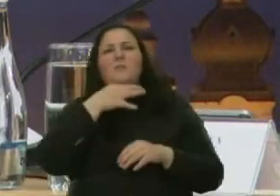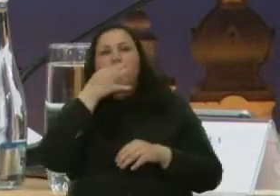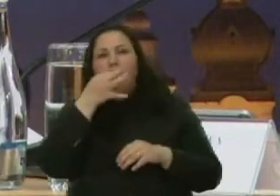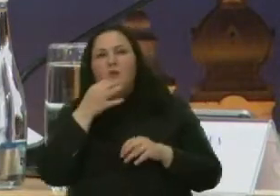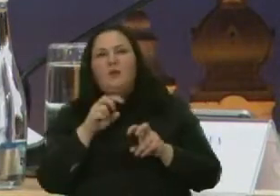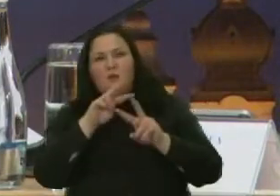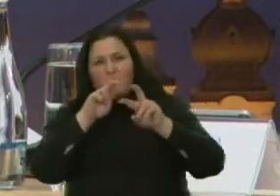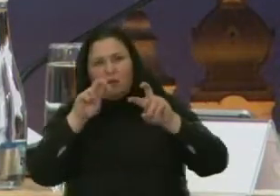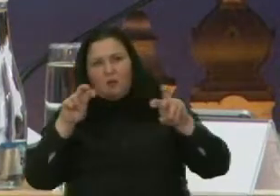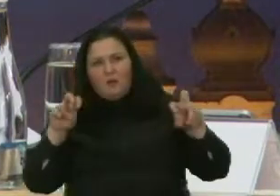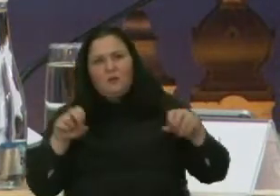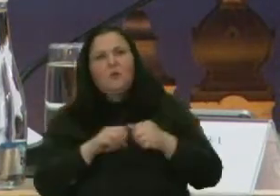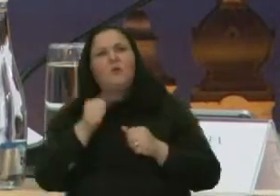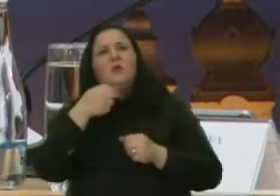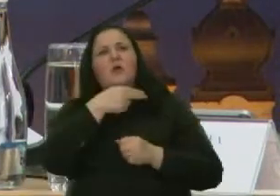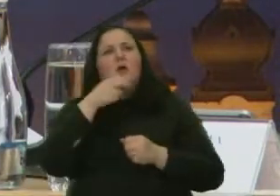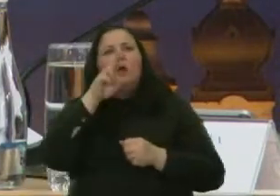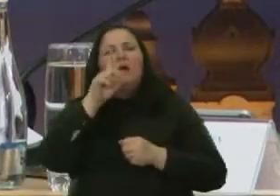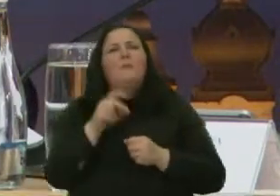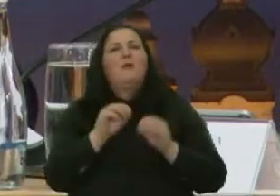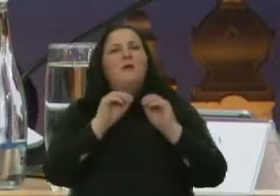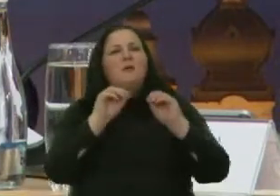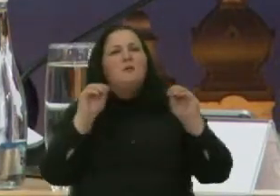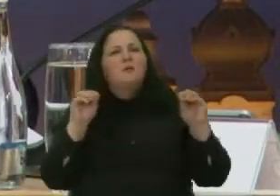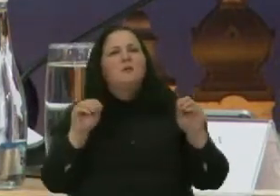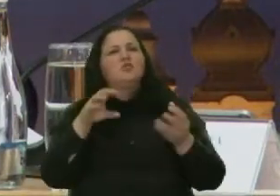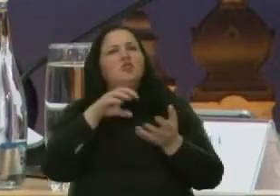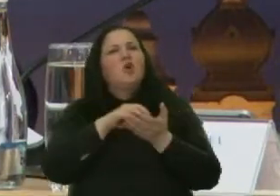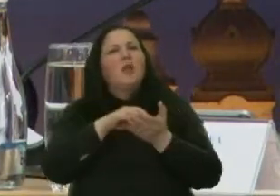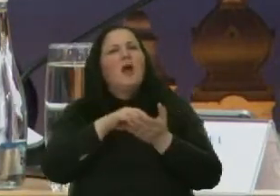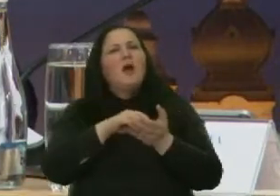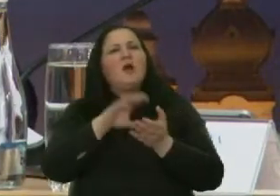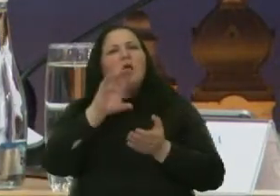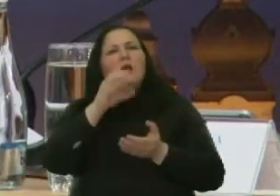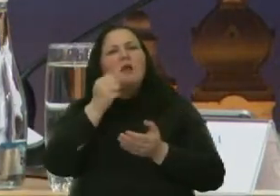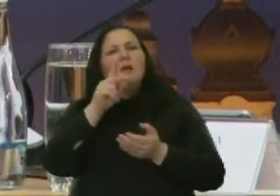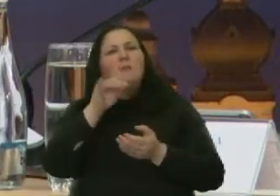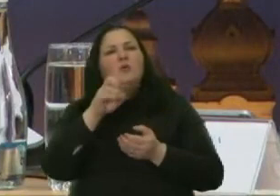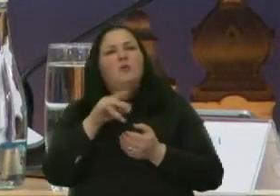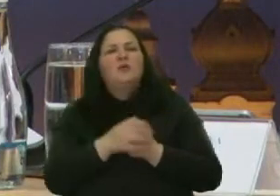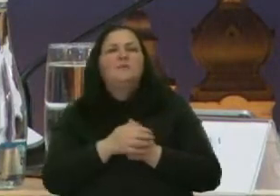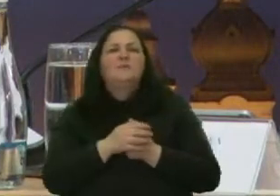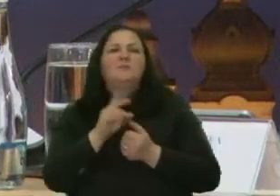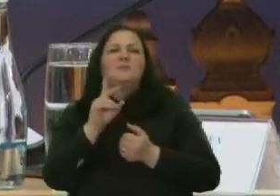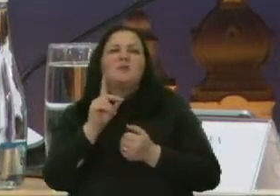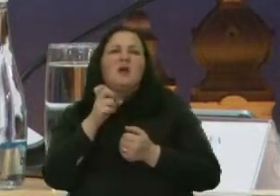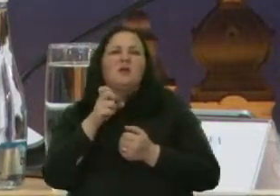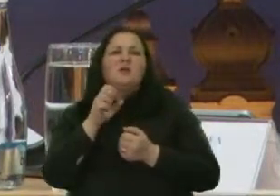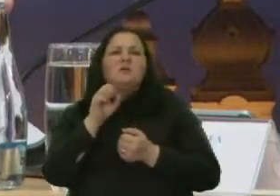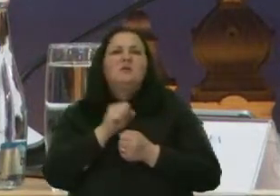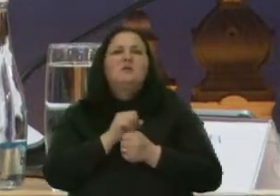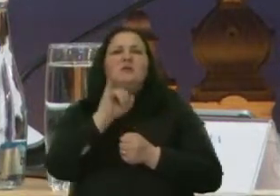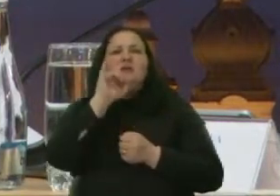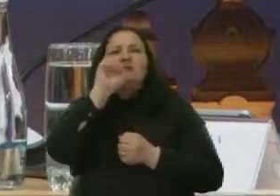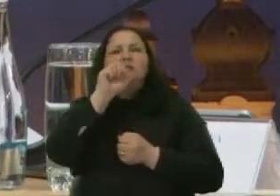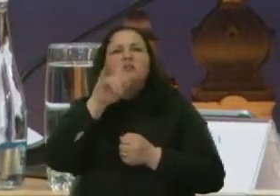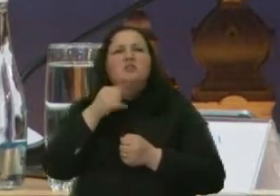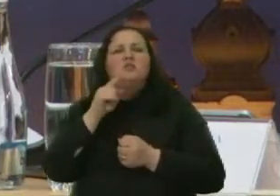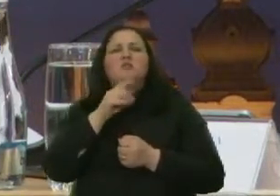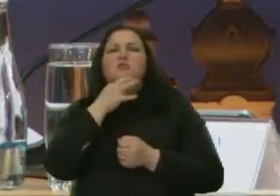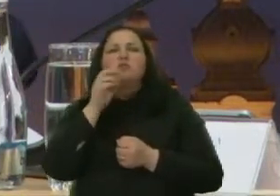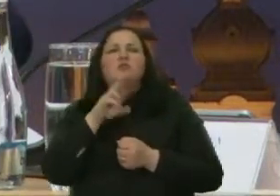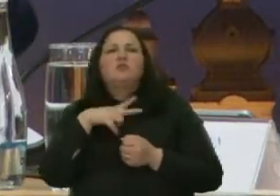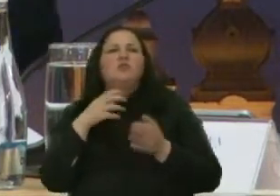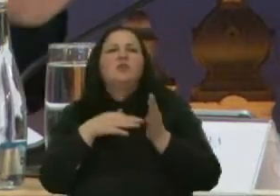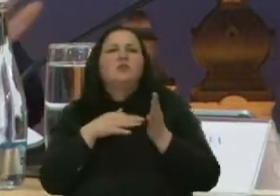analiză Cum este un hub educațional în zona câmpul l am mai propus dar ISJ ul nu consideră că e necesar vreau să avem o discuție lămuritoare ISJ